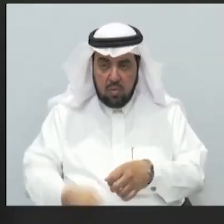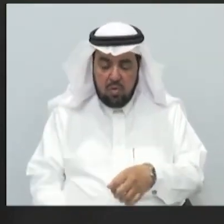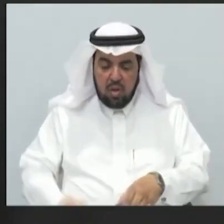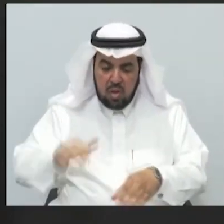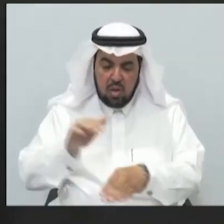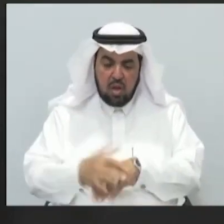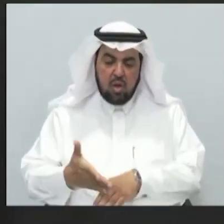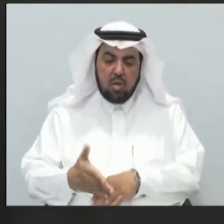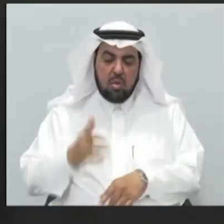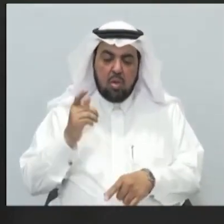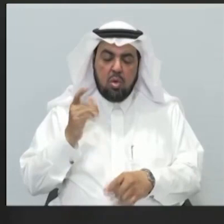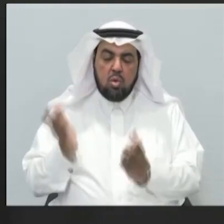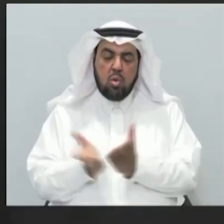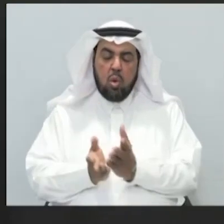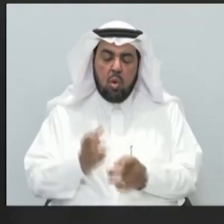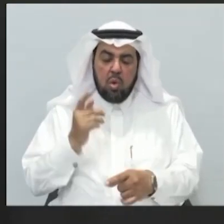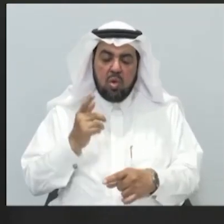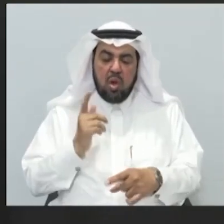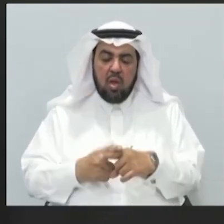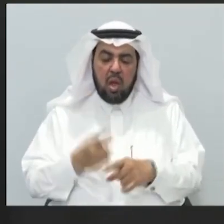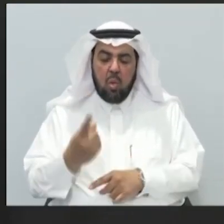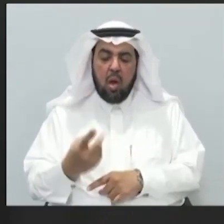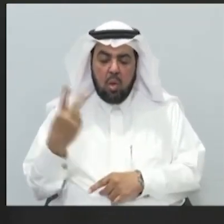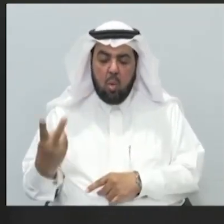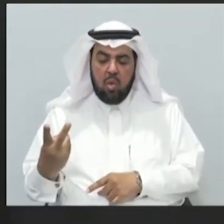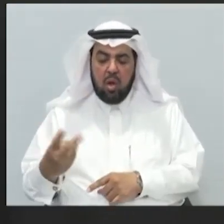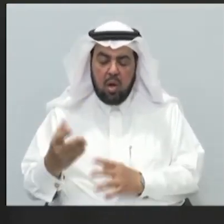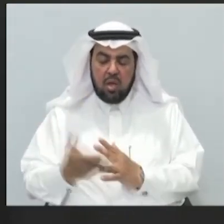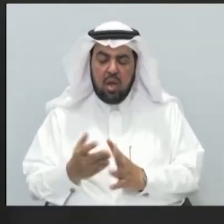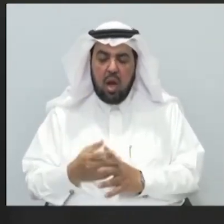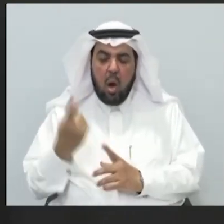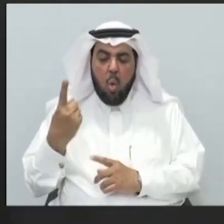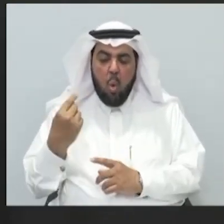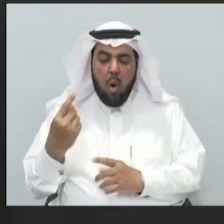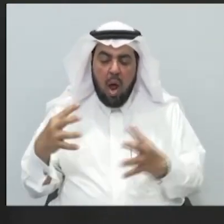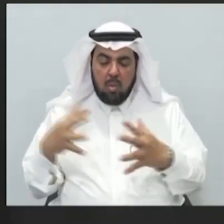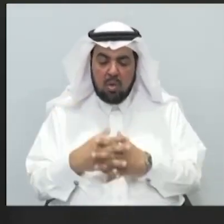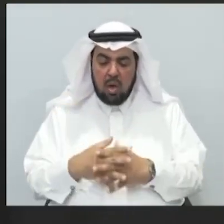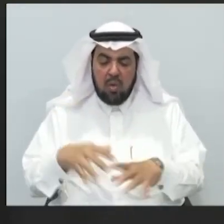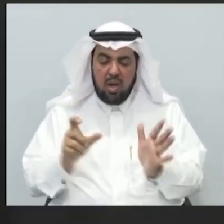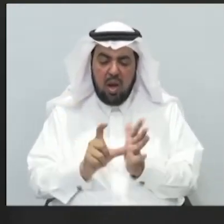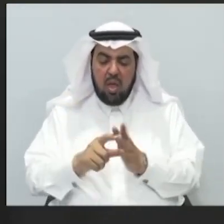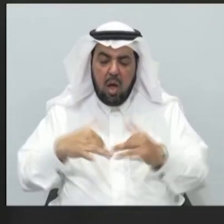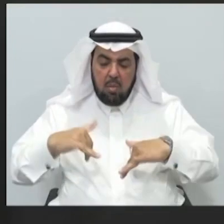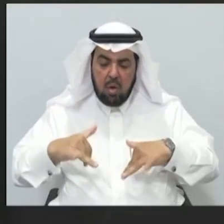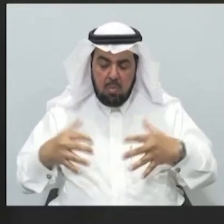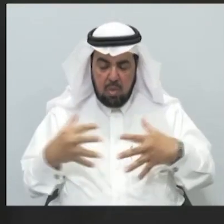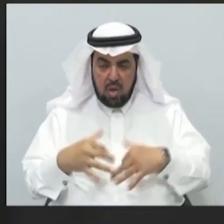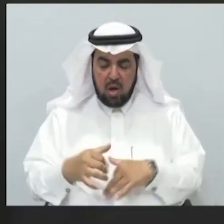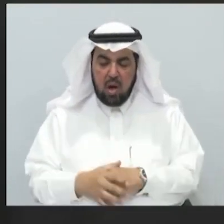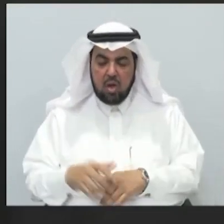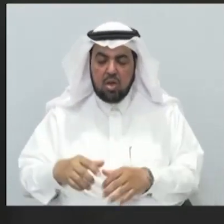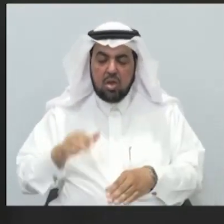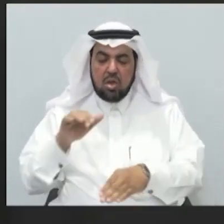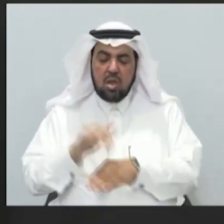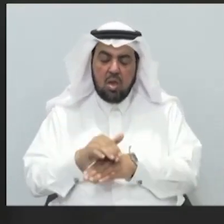في درس جديد من دروس الرياضيات واحد اين للسنه الاولى المشتركه في نظام المسارات اليوم ان شاء الله راح يكون درسنا